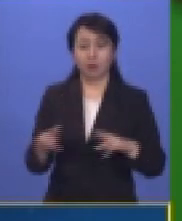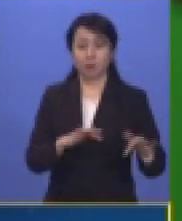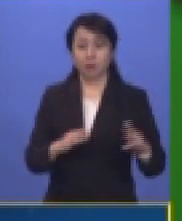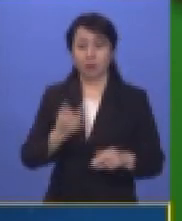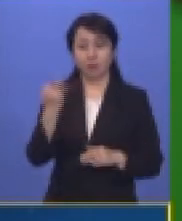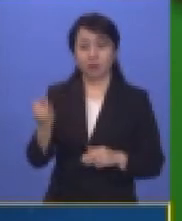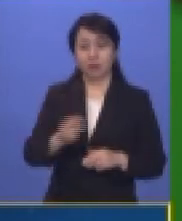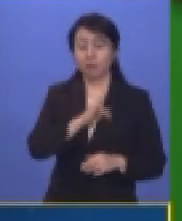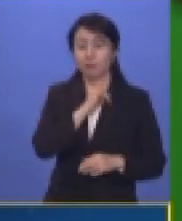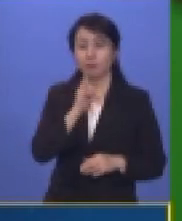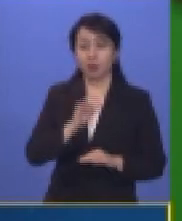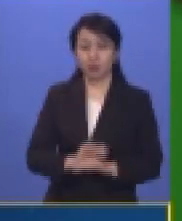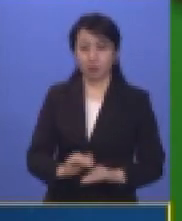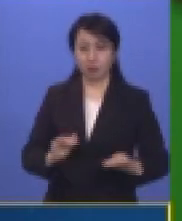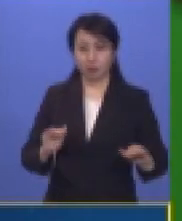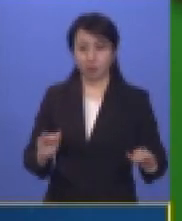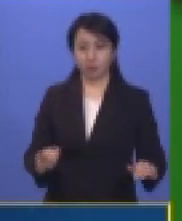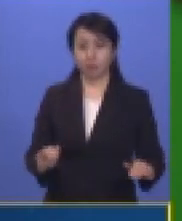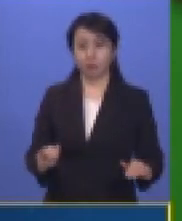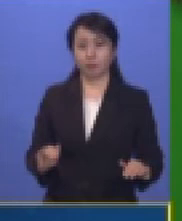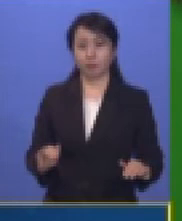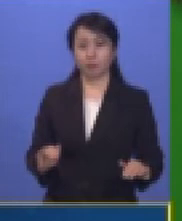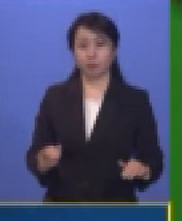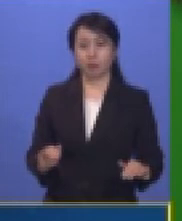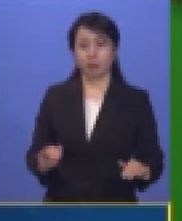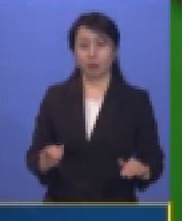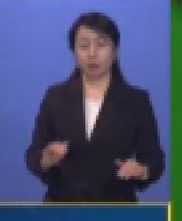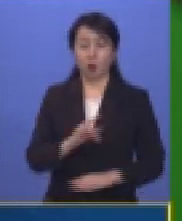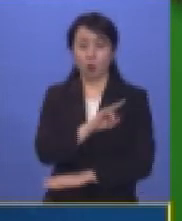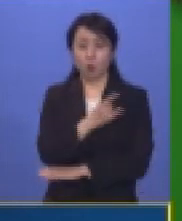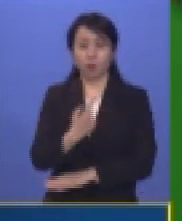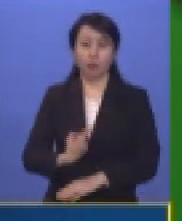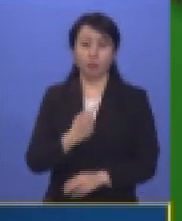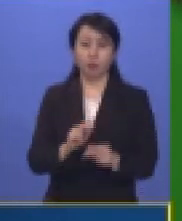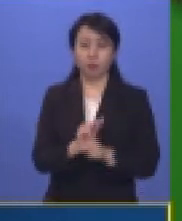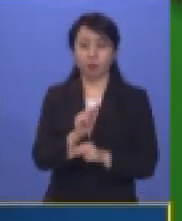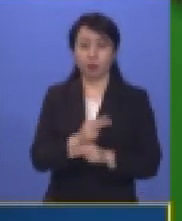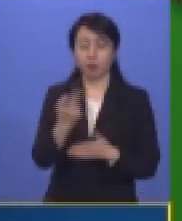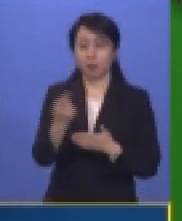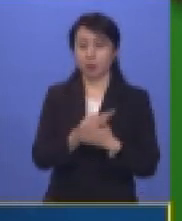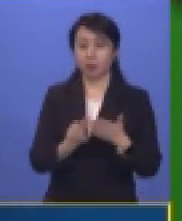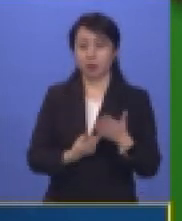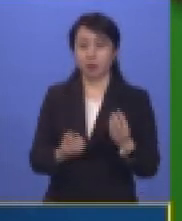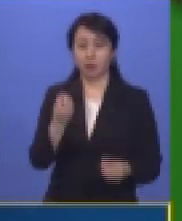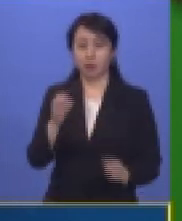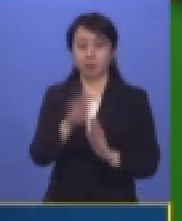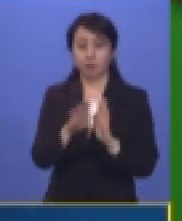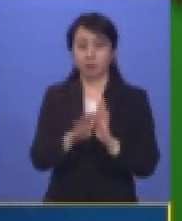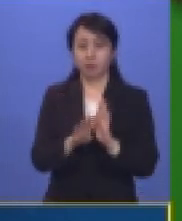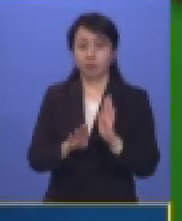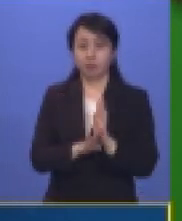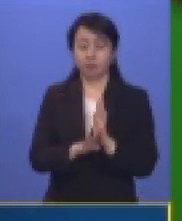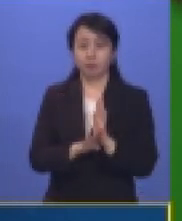интересных маленьким жителям. Тут пройдут выступления кукольной труппы, мастер-классы по ИЗО, игровая программа с аниматором. Здесь